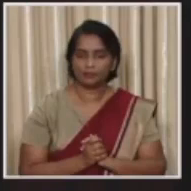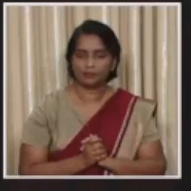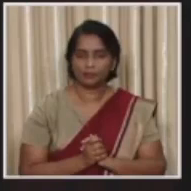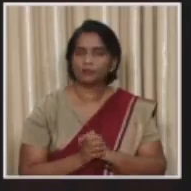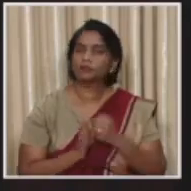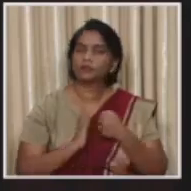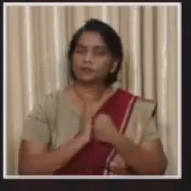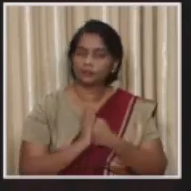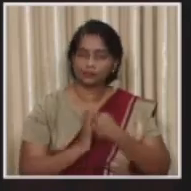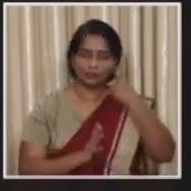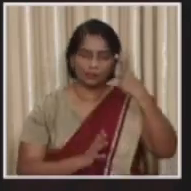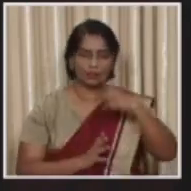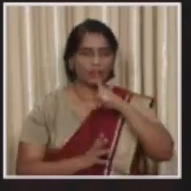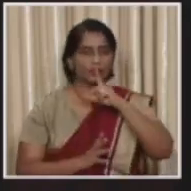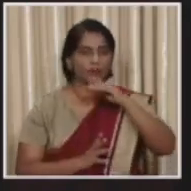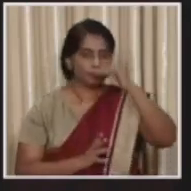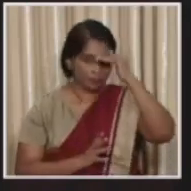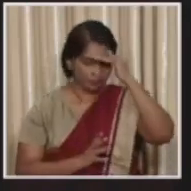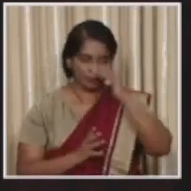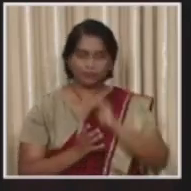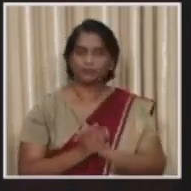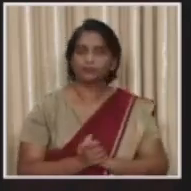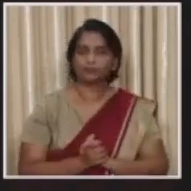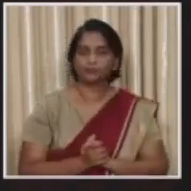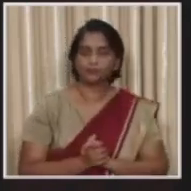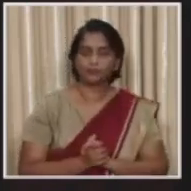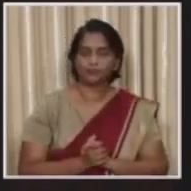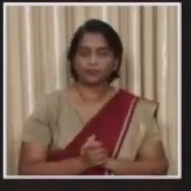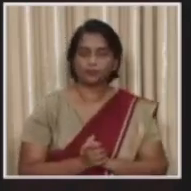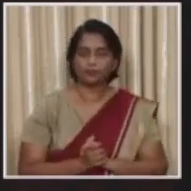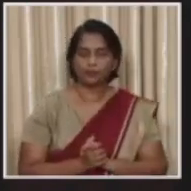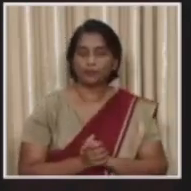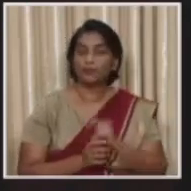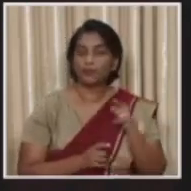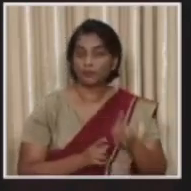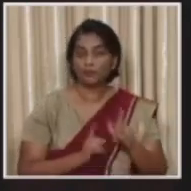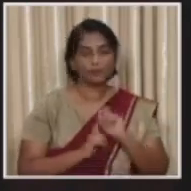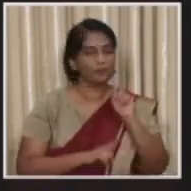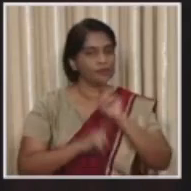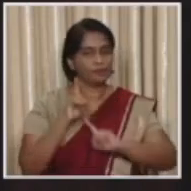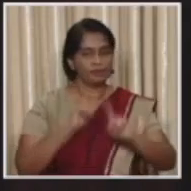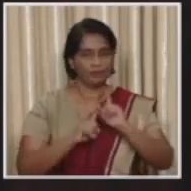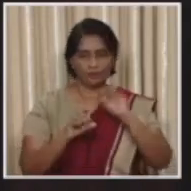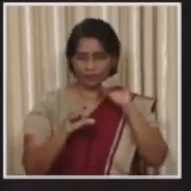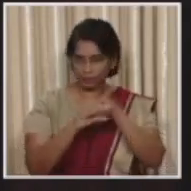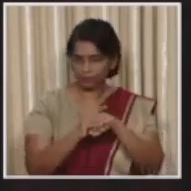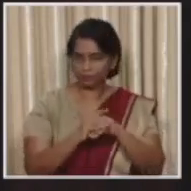ගරු නියෝජ්‍ය කතානායකතුමනි, මේ සභාව තුළ